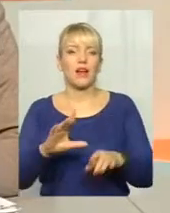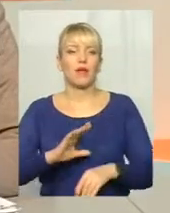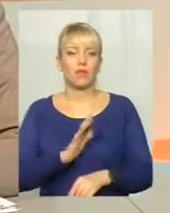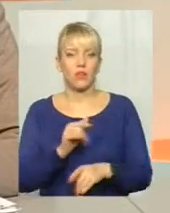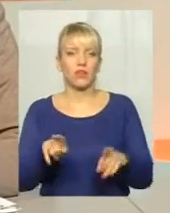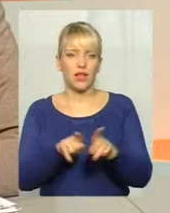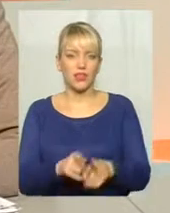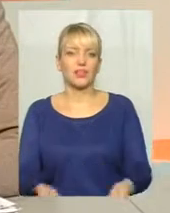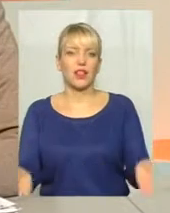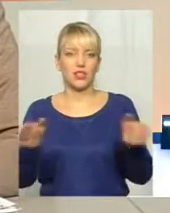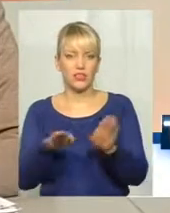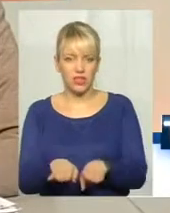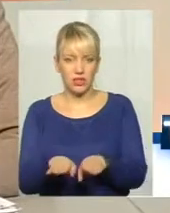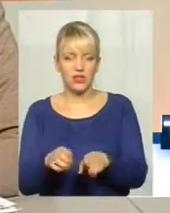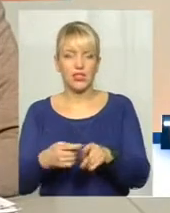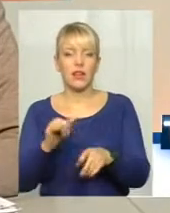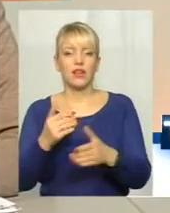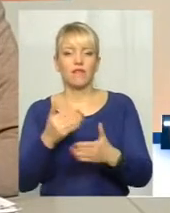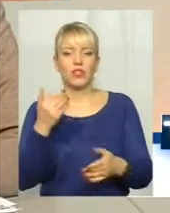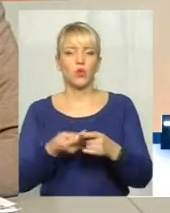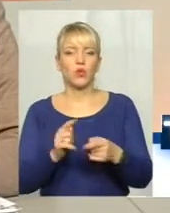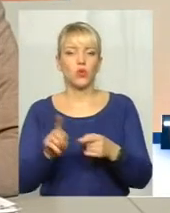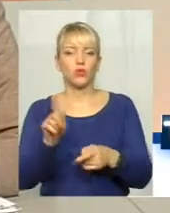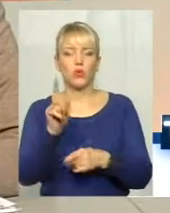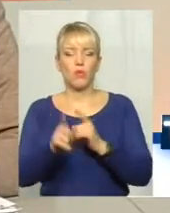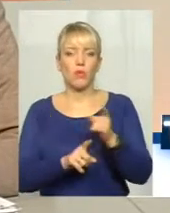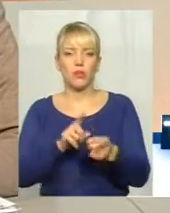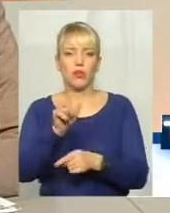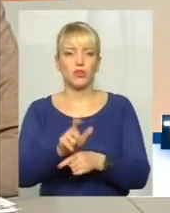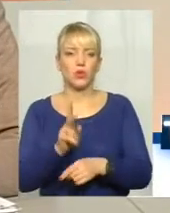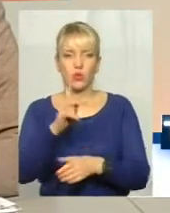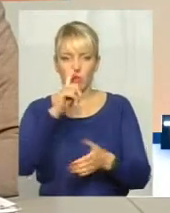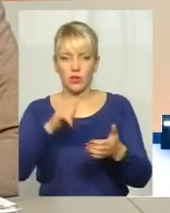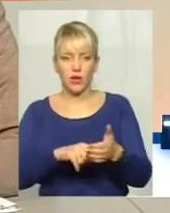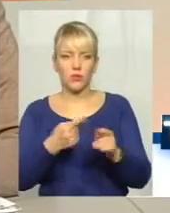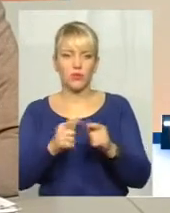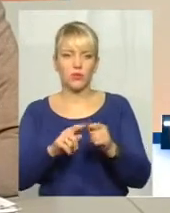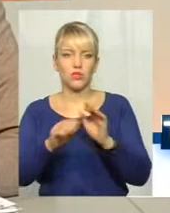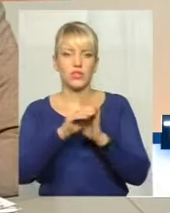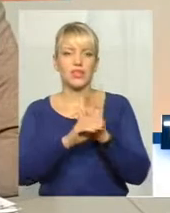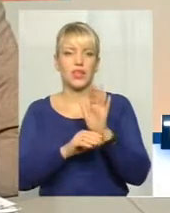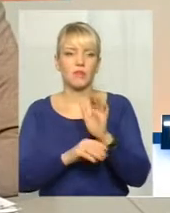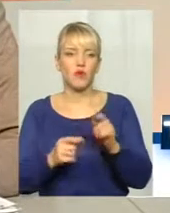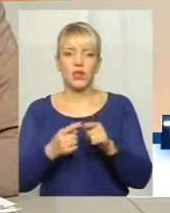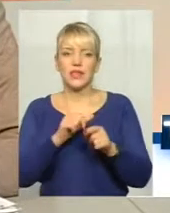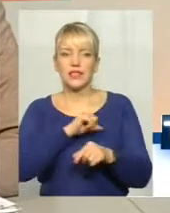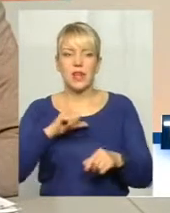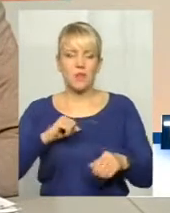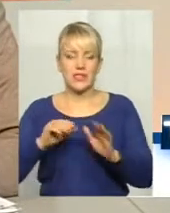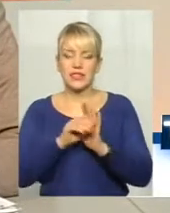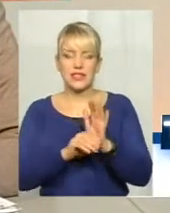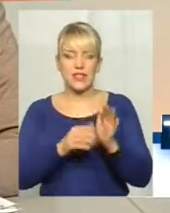залишилася. Від того, що помінялися люди, які потрапили в ту систему як гвинтики, сама система не